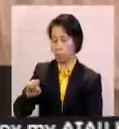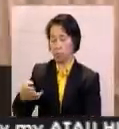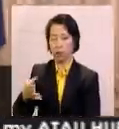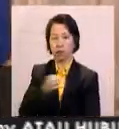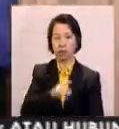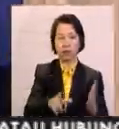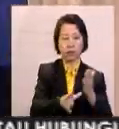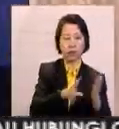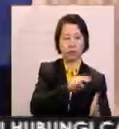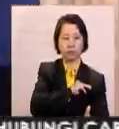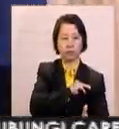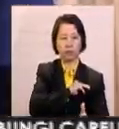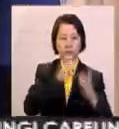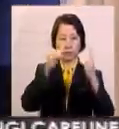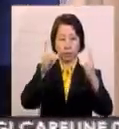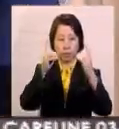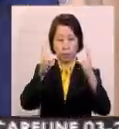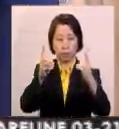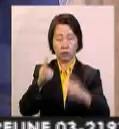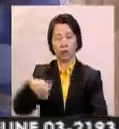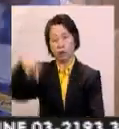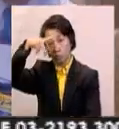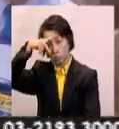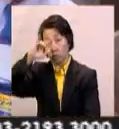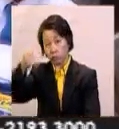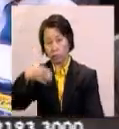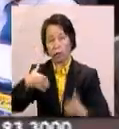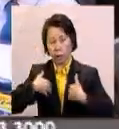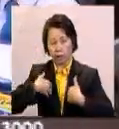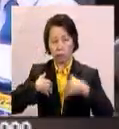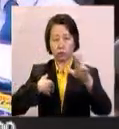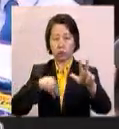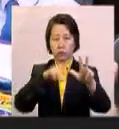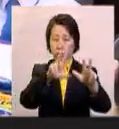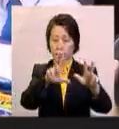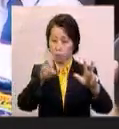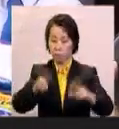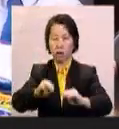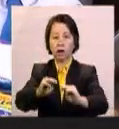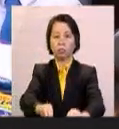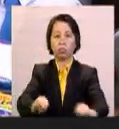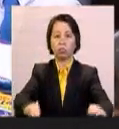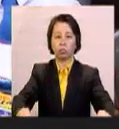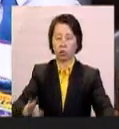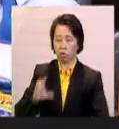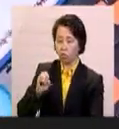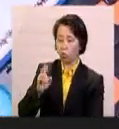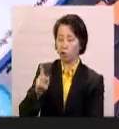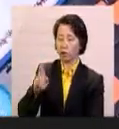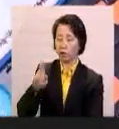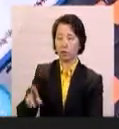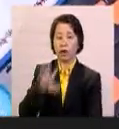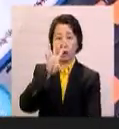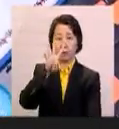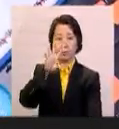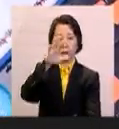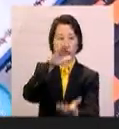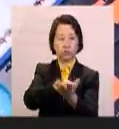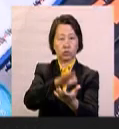Menteri Pendidikan Tioni Cheng. Di Putrajaya terdapat 336 murid berkeperluan khas di 4 buah